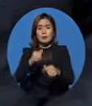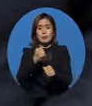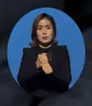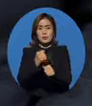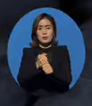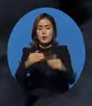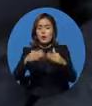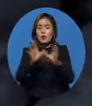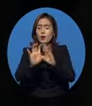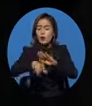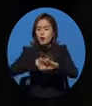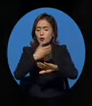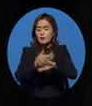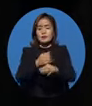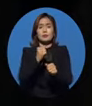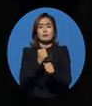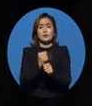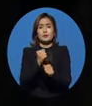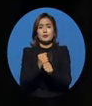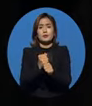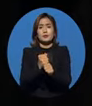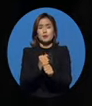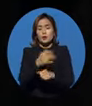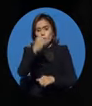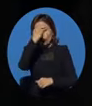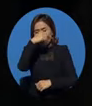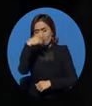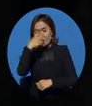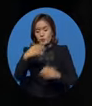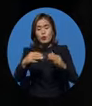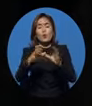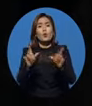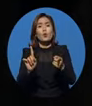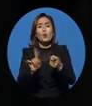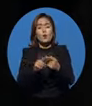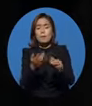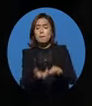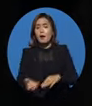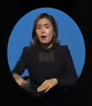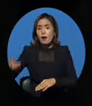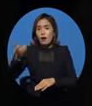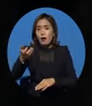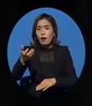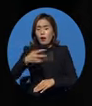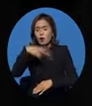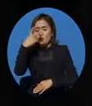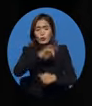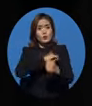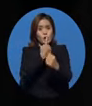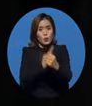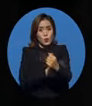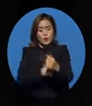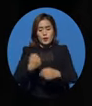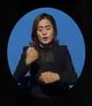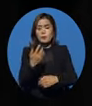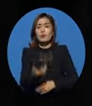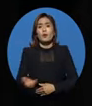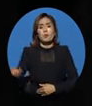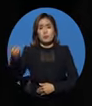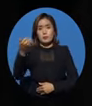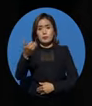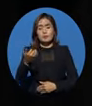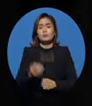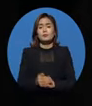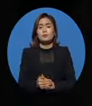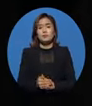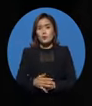당의 혁신을 이루어 내겠습니다 윤리 감찰 딸을 윤리 감찰 원 으로 격상 해서 조사 권한과 역량을 강화하겠습니다